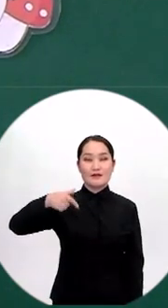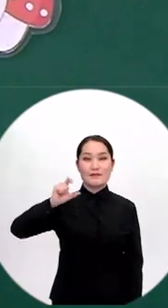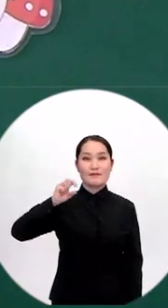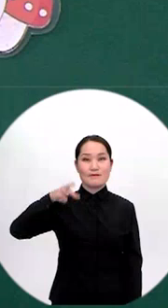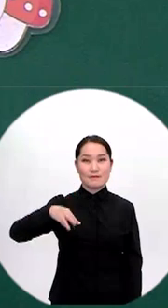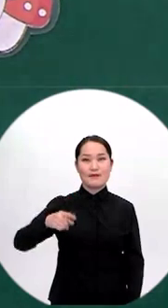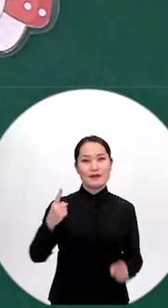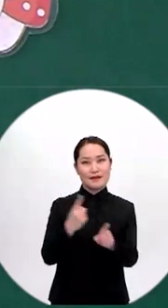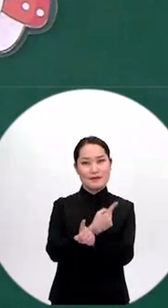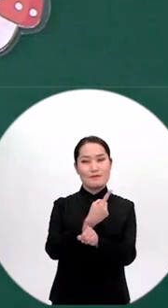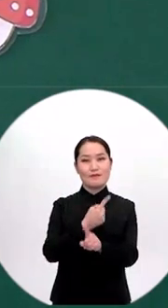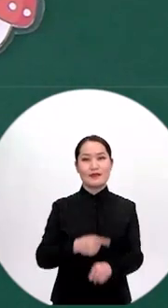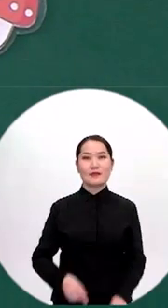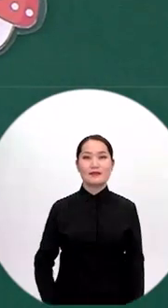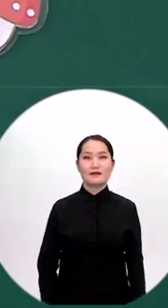Гэн.